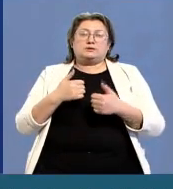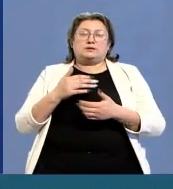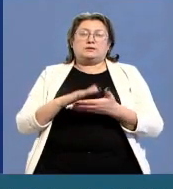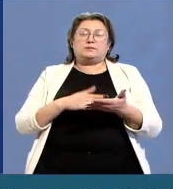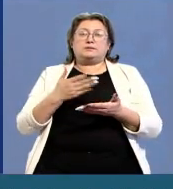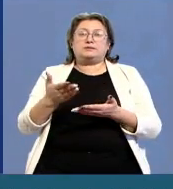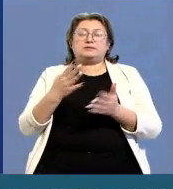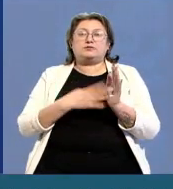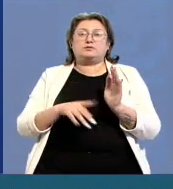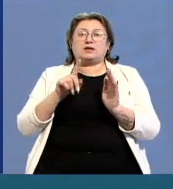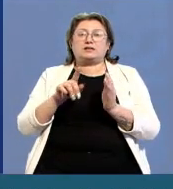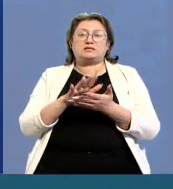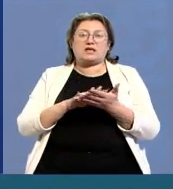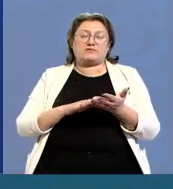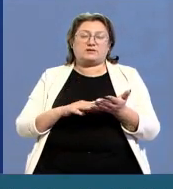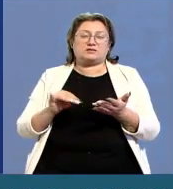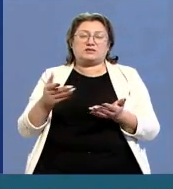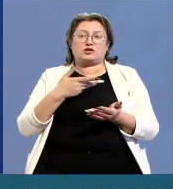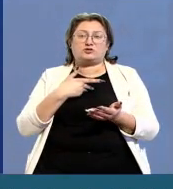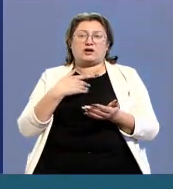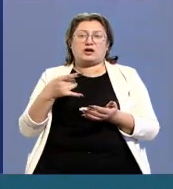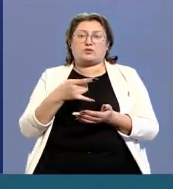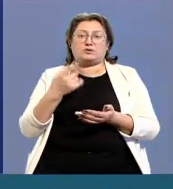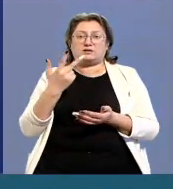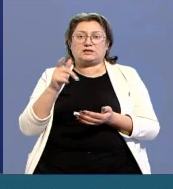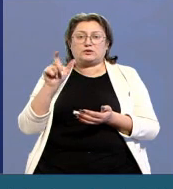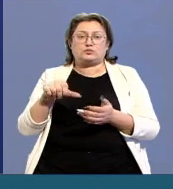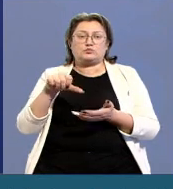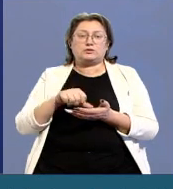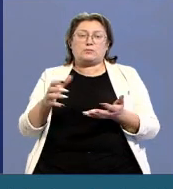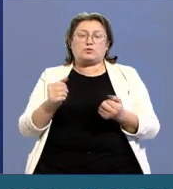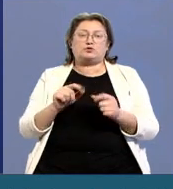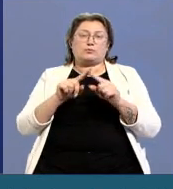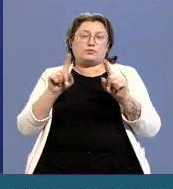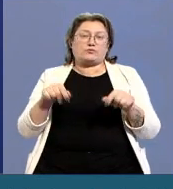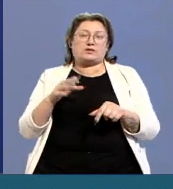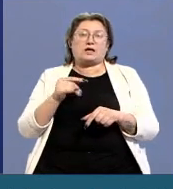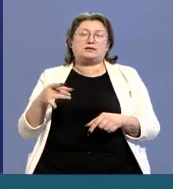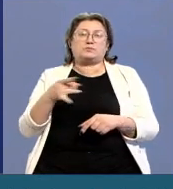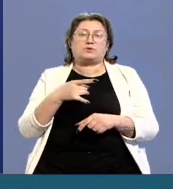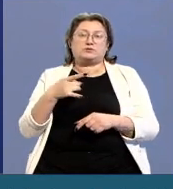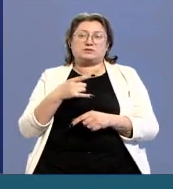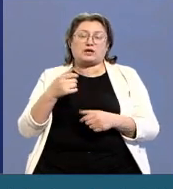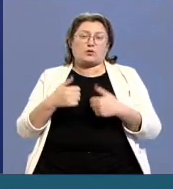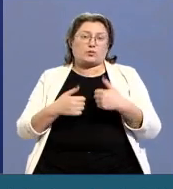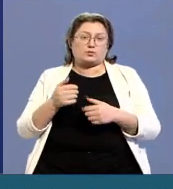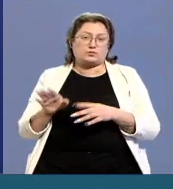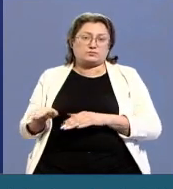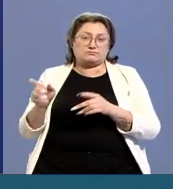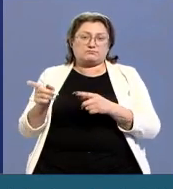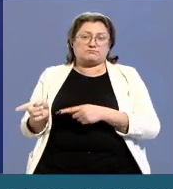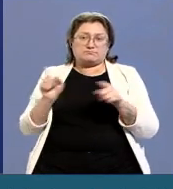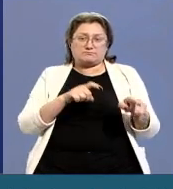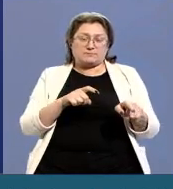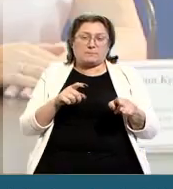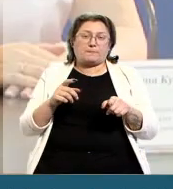3 қатысушы республикалық кезеңге жолдама алған. Олардың ішінде өз қаражат күшімен қарттар үйін ашқан жетіқаралық қайырымды